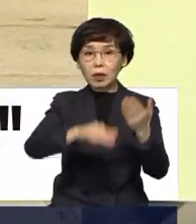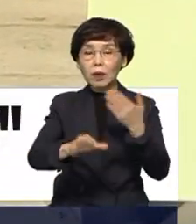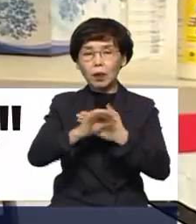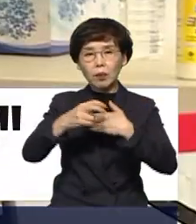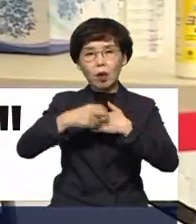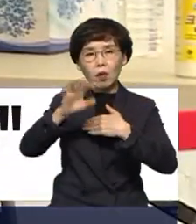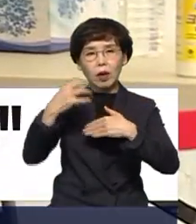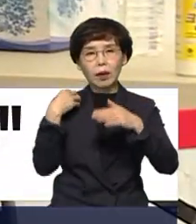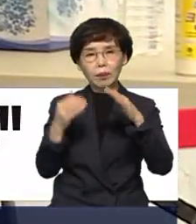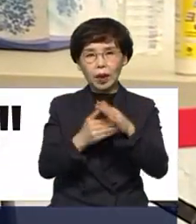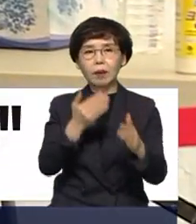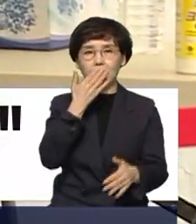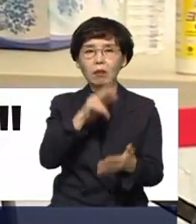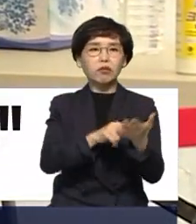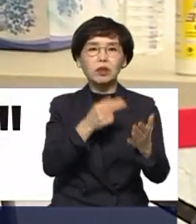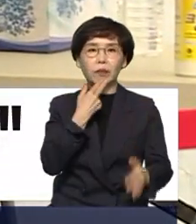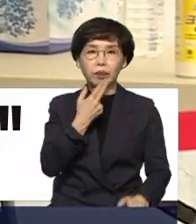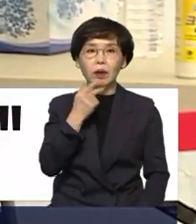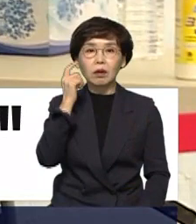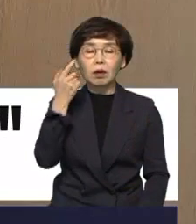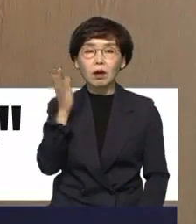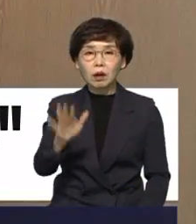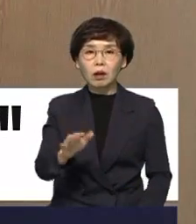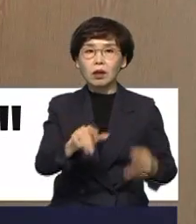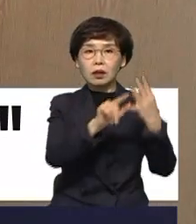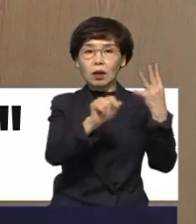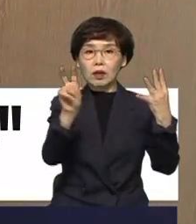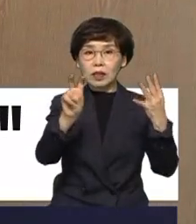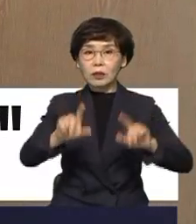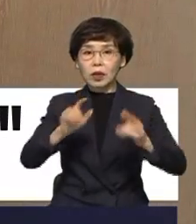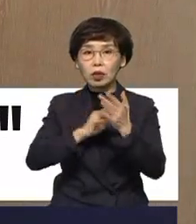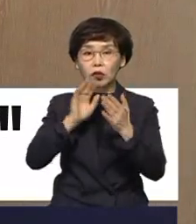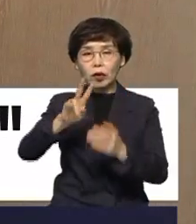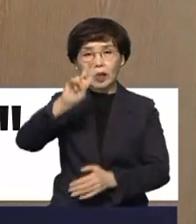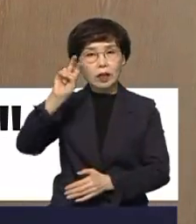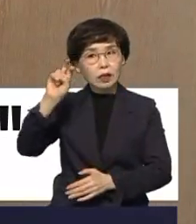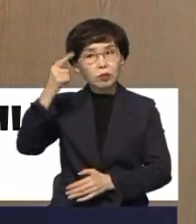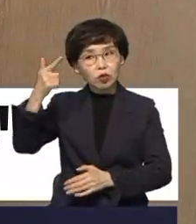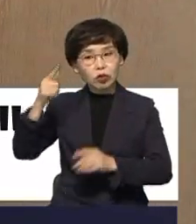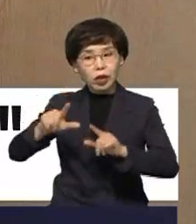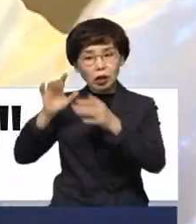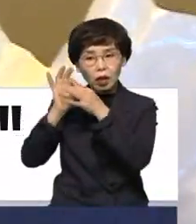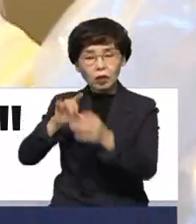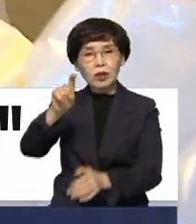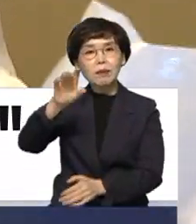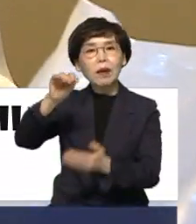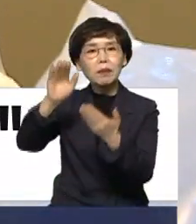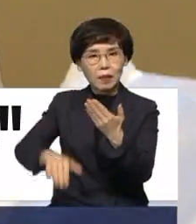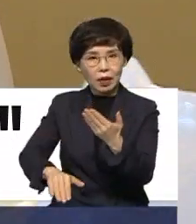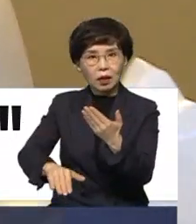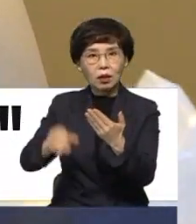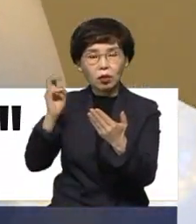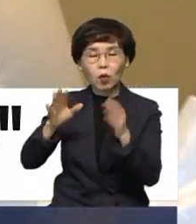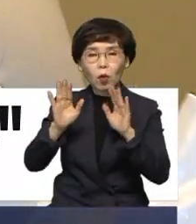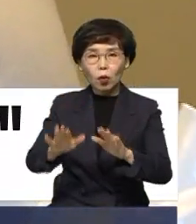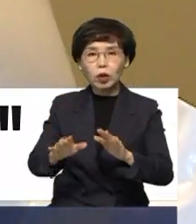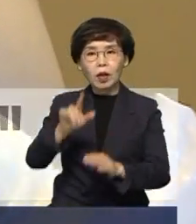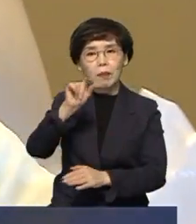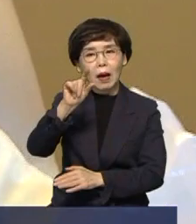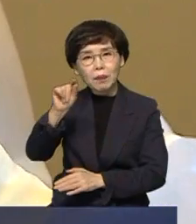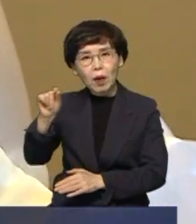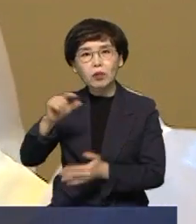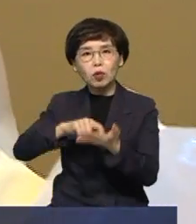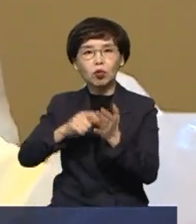대응엔 문제가 없다고 보고 있는데 지난달 20일 이후 26일째 10만 명 아래가 나온 데 이어 오늘 만 명